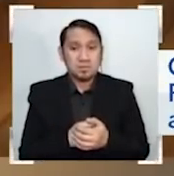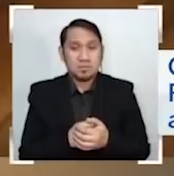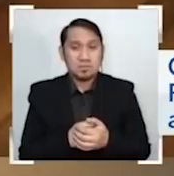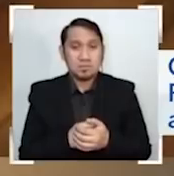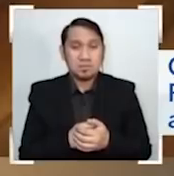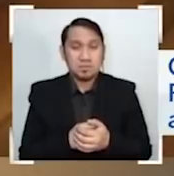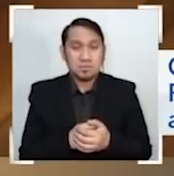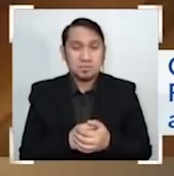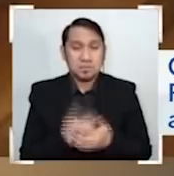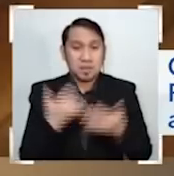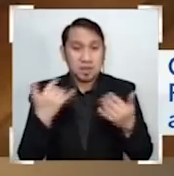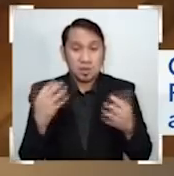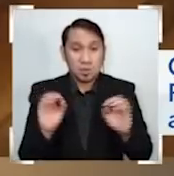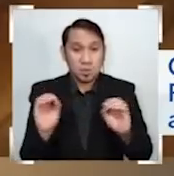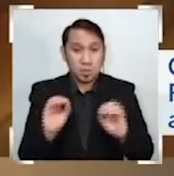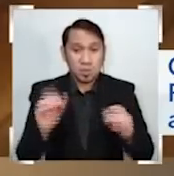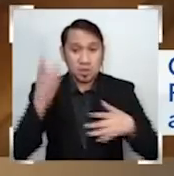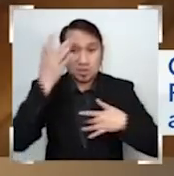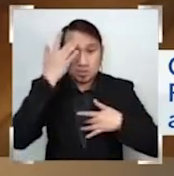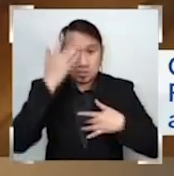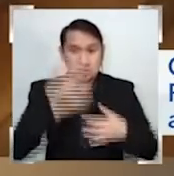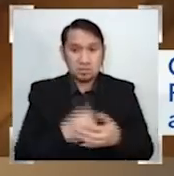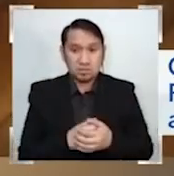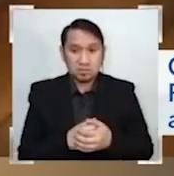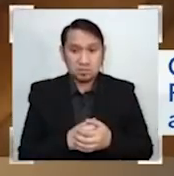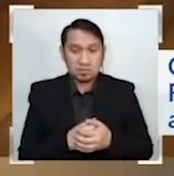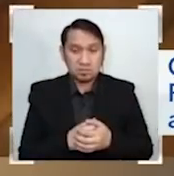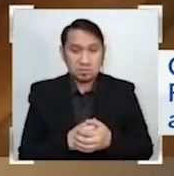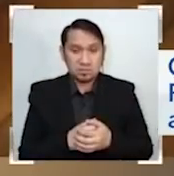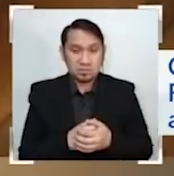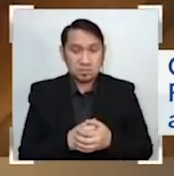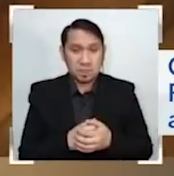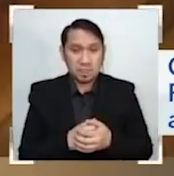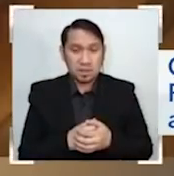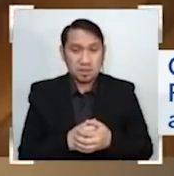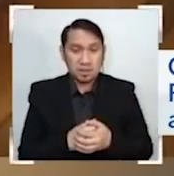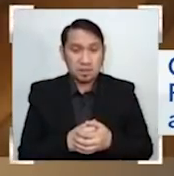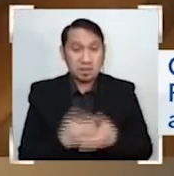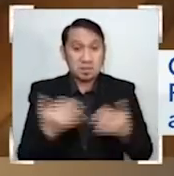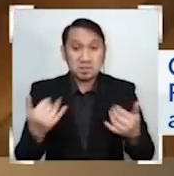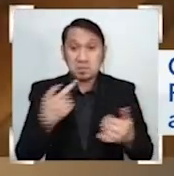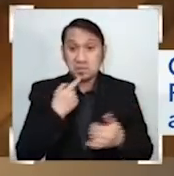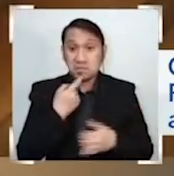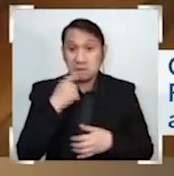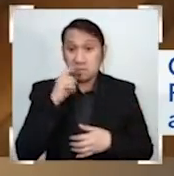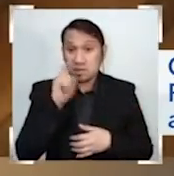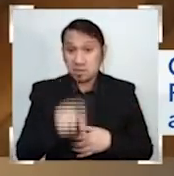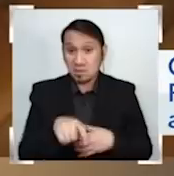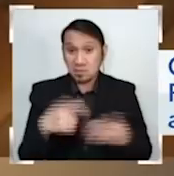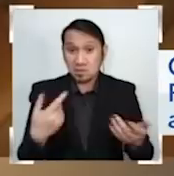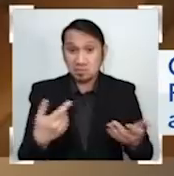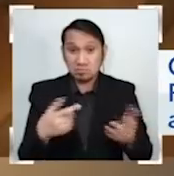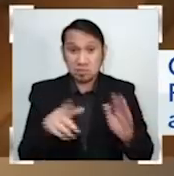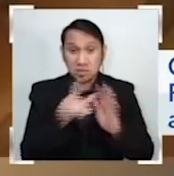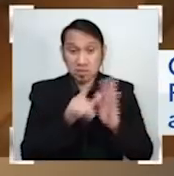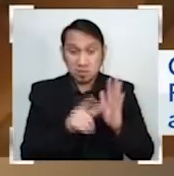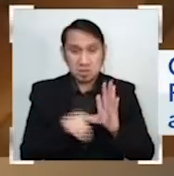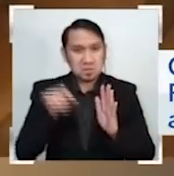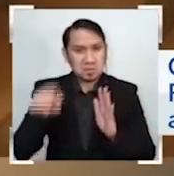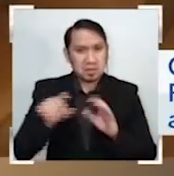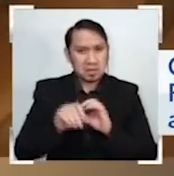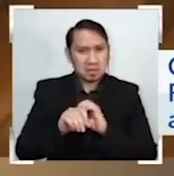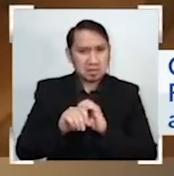ay walang sakit. Otherwise, tawag na namin sa batas, siya po ay clear and present